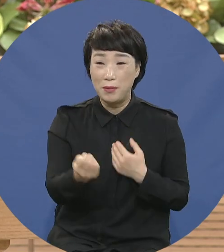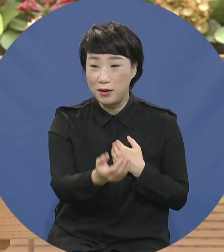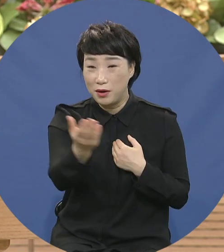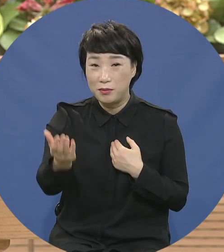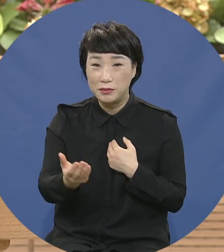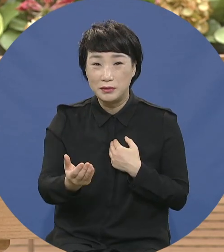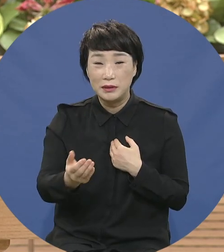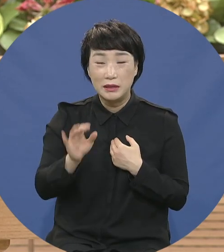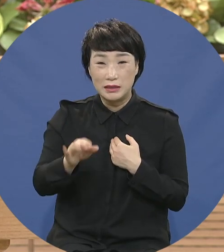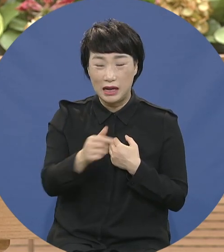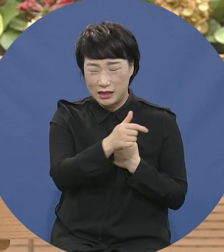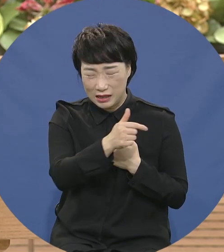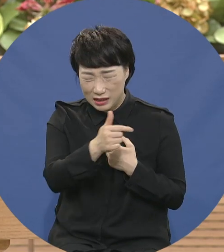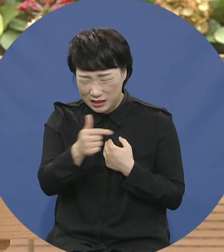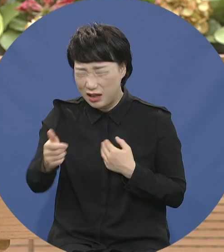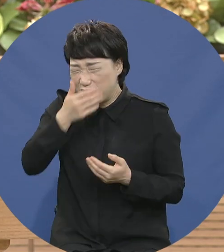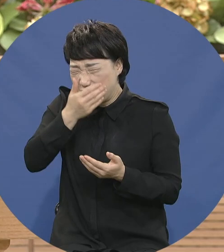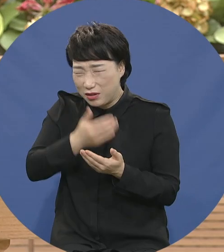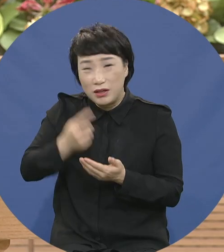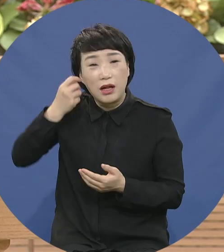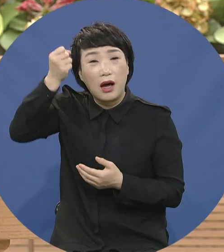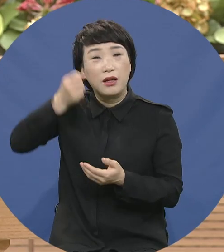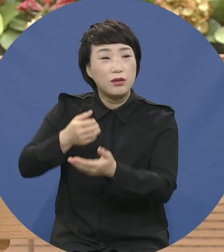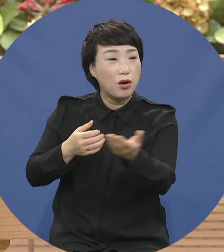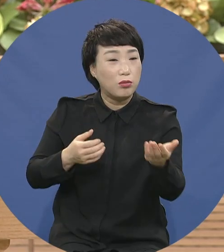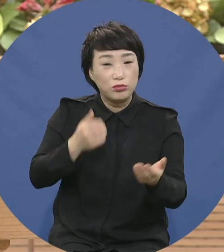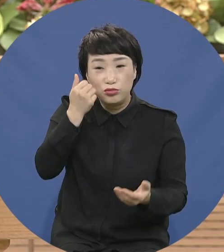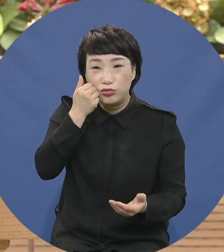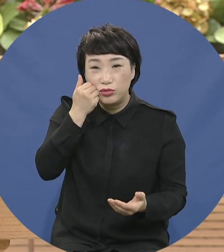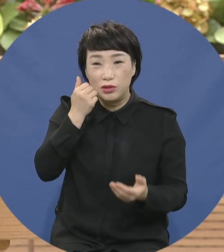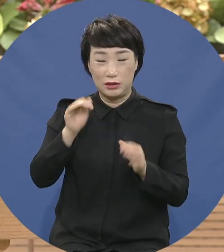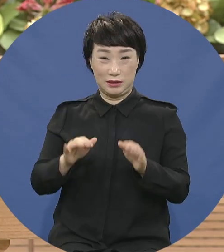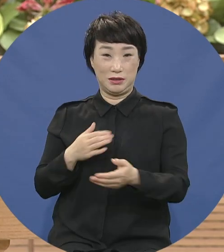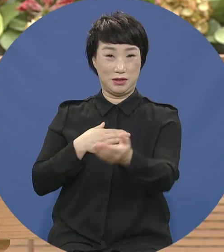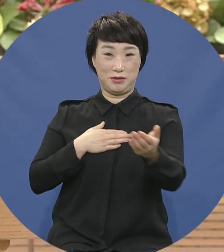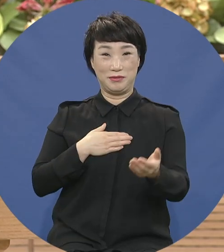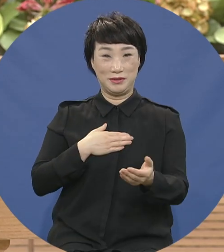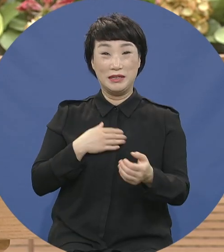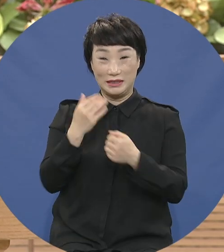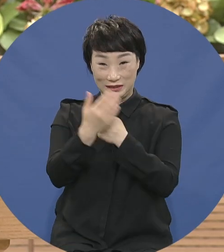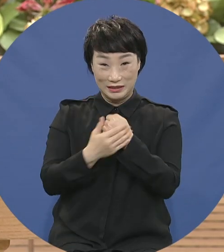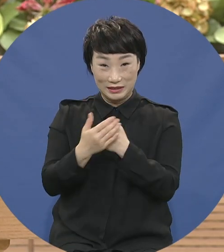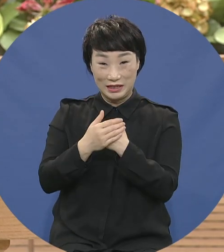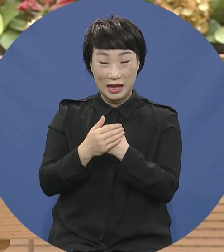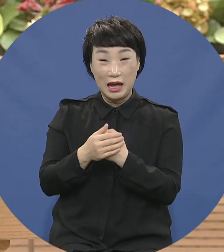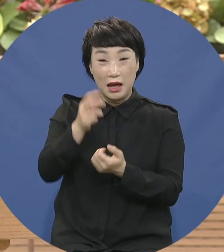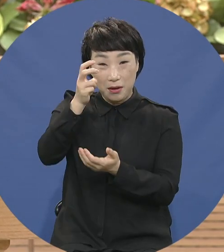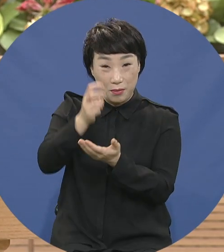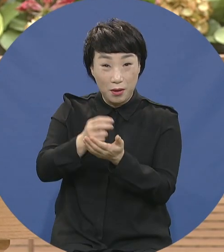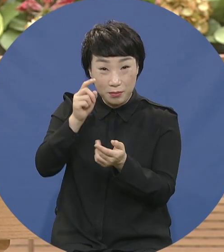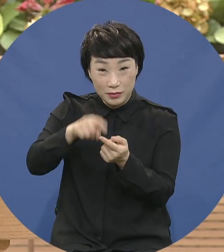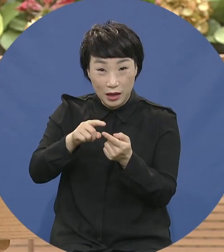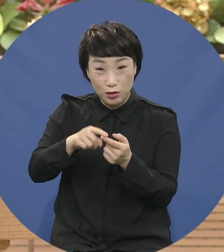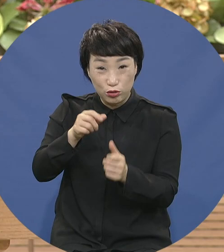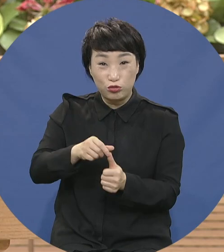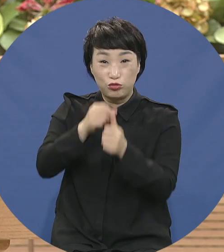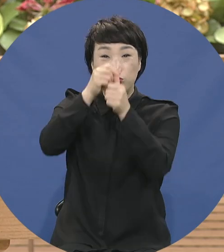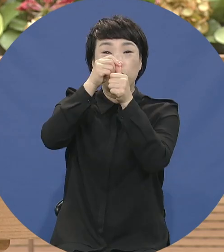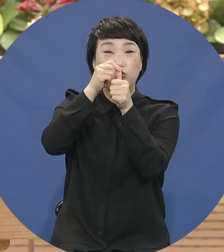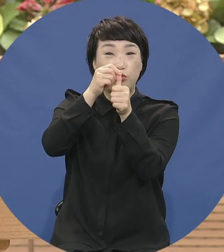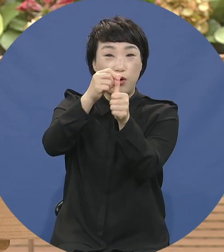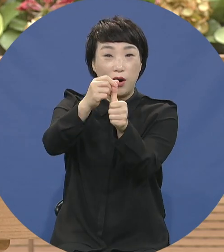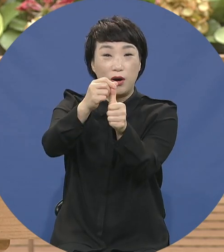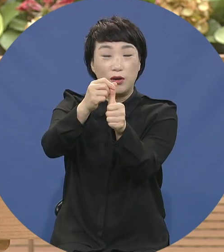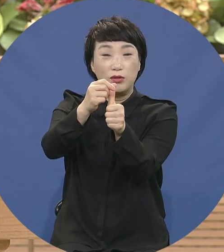얼마나 크게 여길 수 있느냐. 그래서 이 은혜, 이 법대로